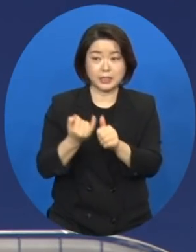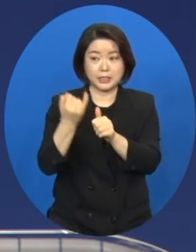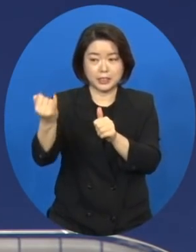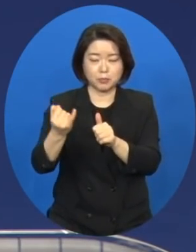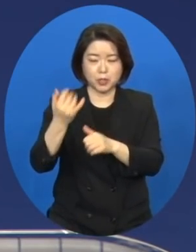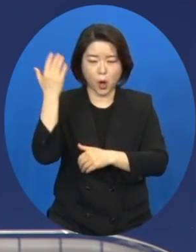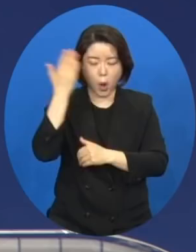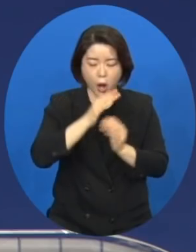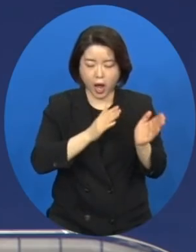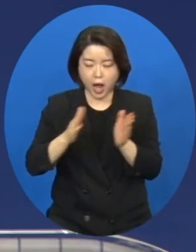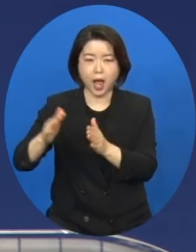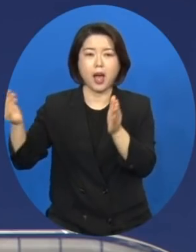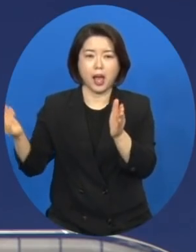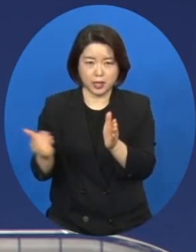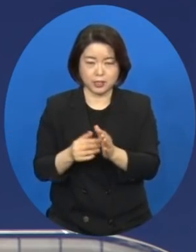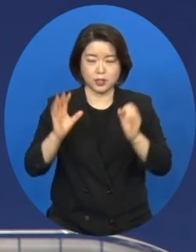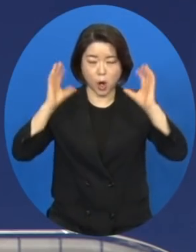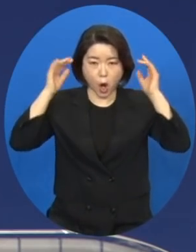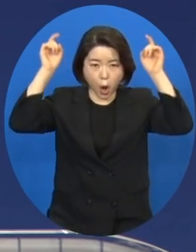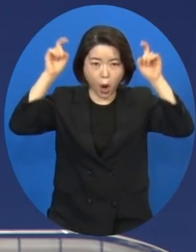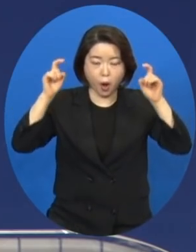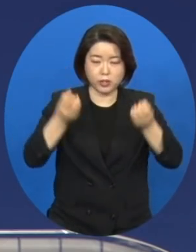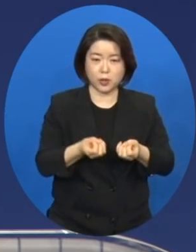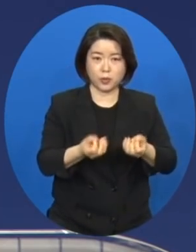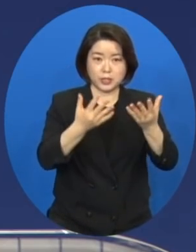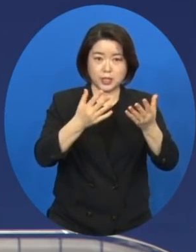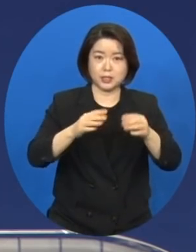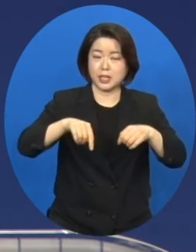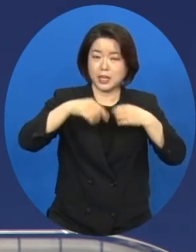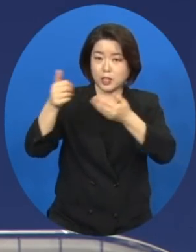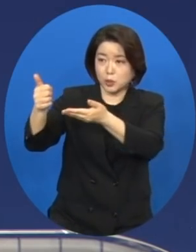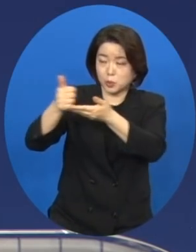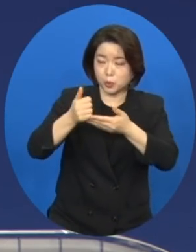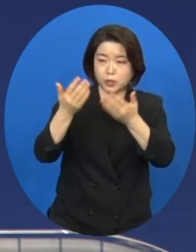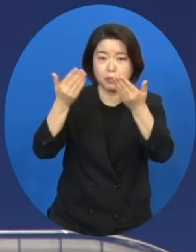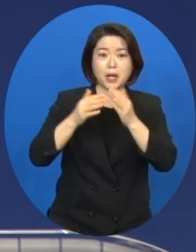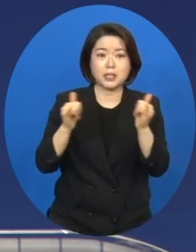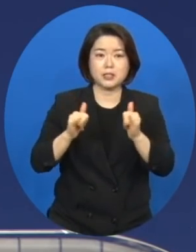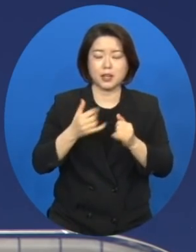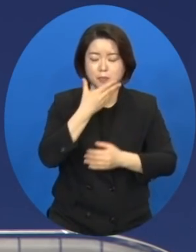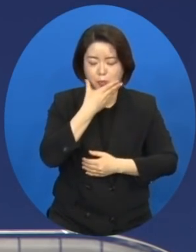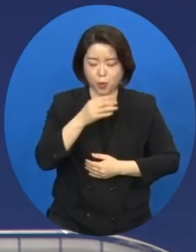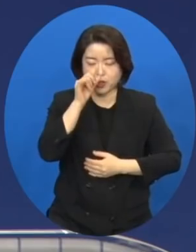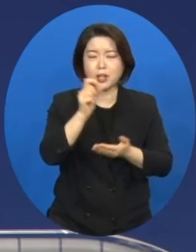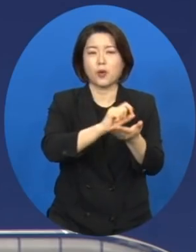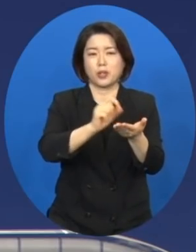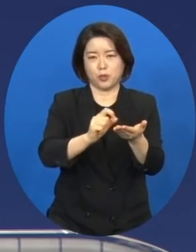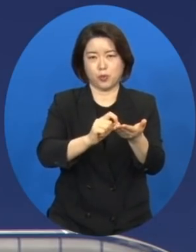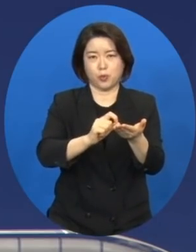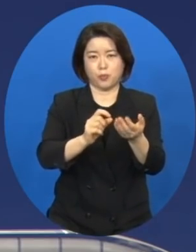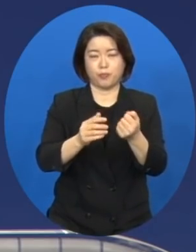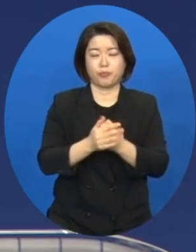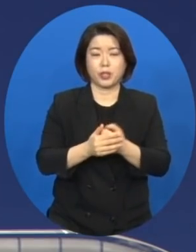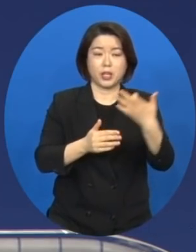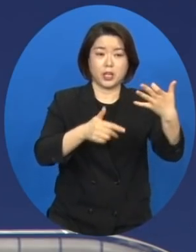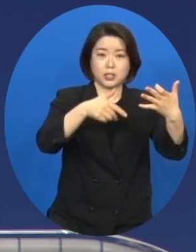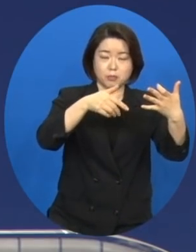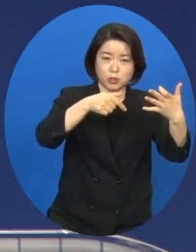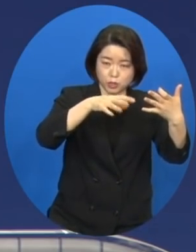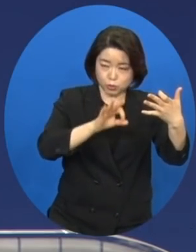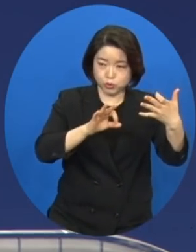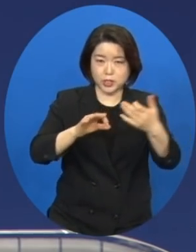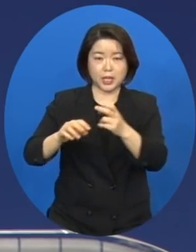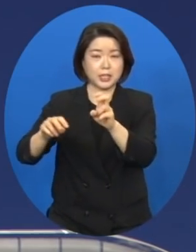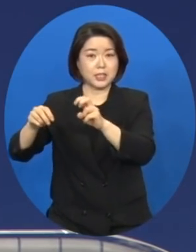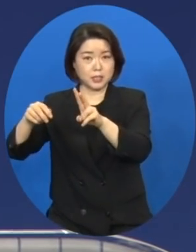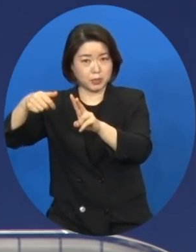끝냈고 어린 양의 혼잔치에 초대를 받은 사람은 복이 있다라고 기록해라. 계시록 19장과 21장에는 어린 양의 혼인 잔치가